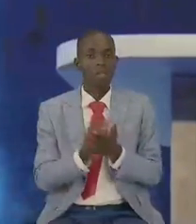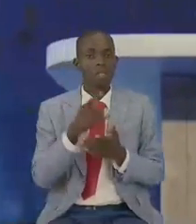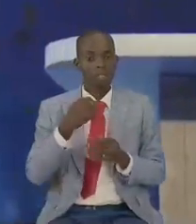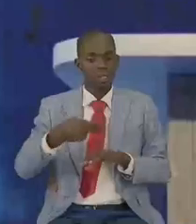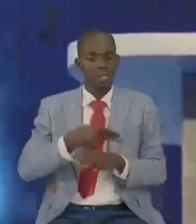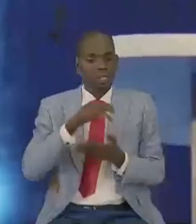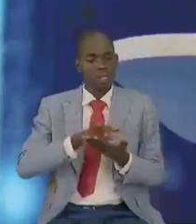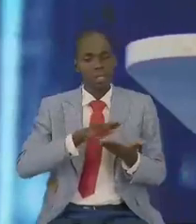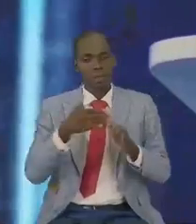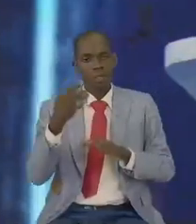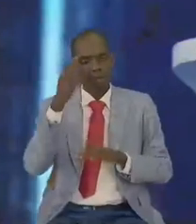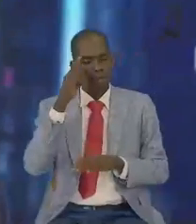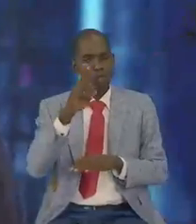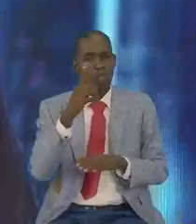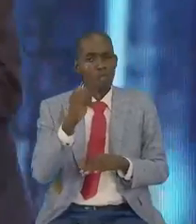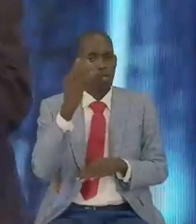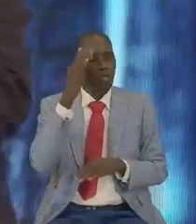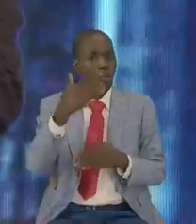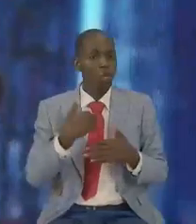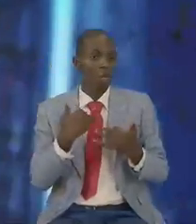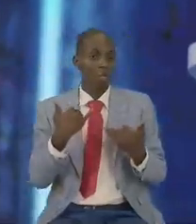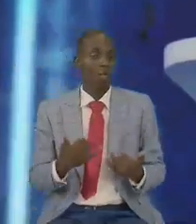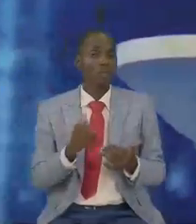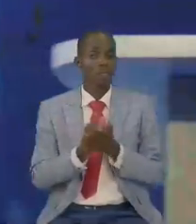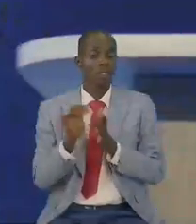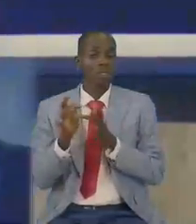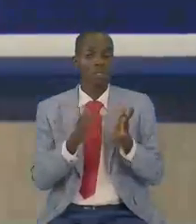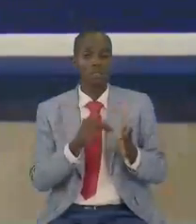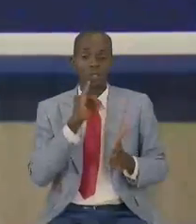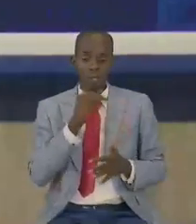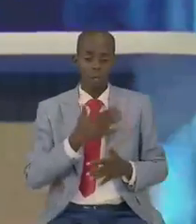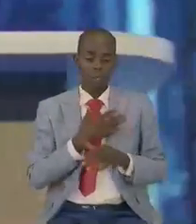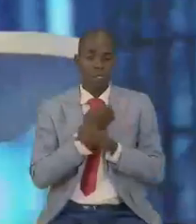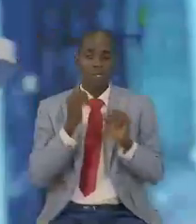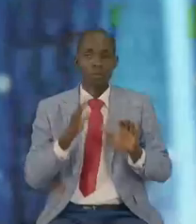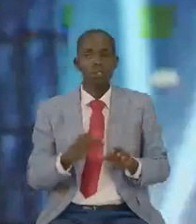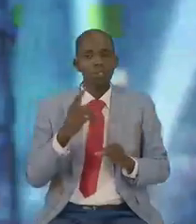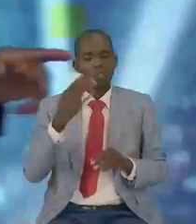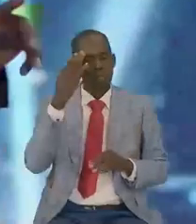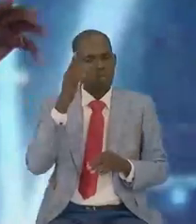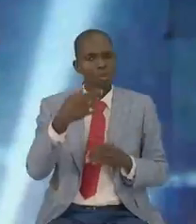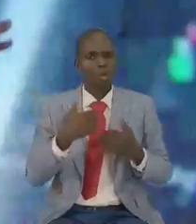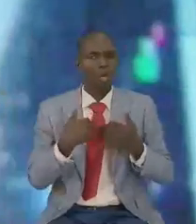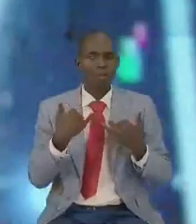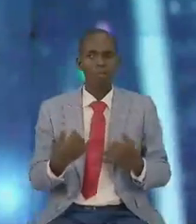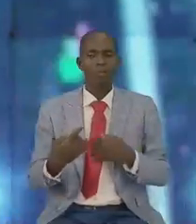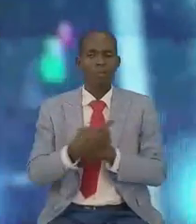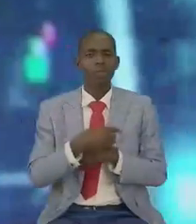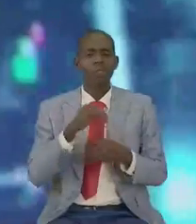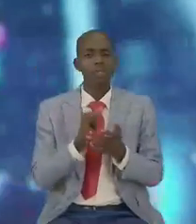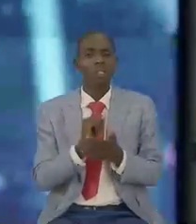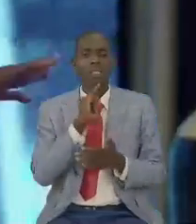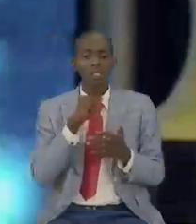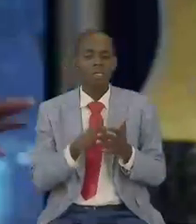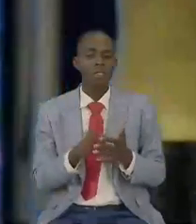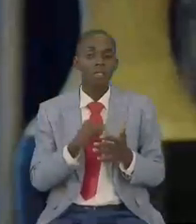auras aujourd'hui, que Jésus-Christ est mon sauveur, la connaissance que tu auras aujourd'hui, que c'est Christ et Christ seul,